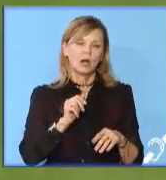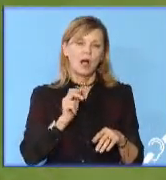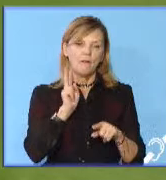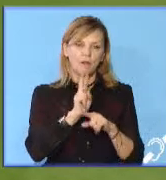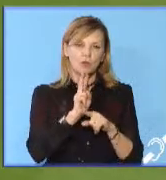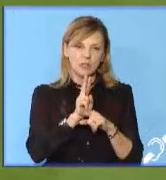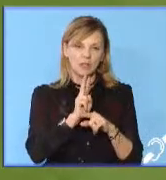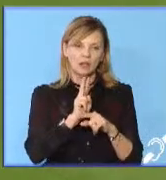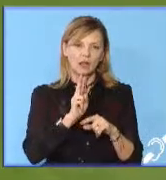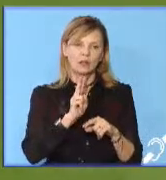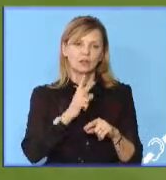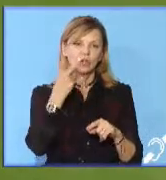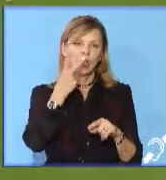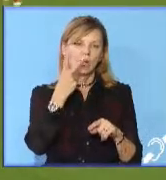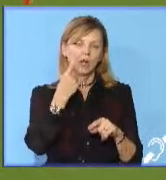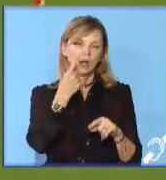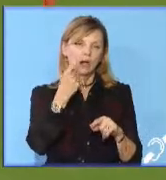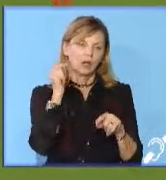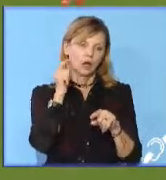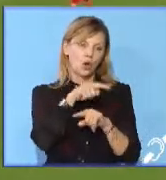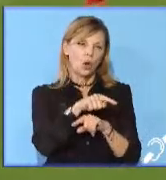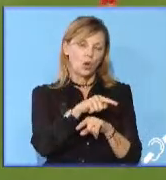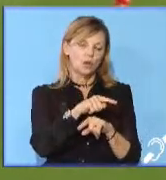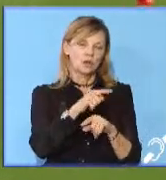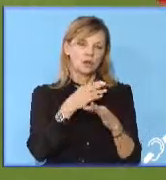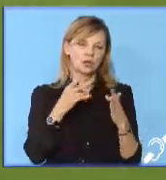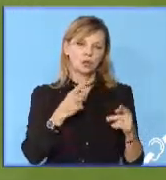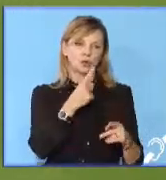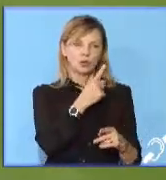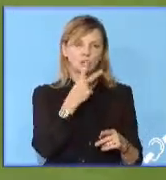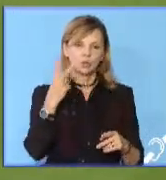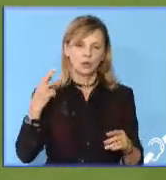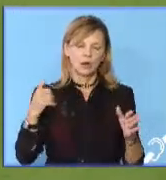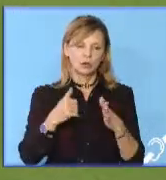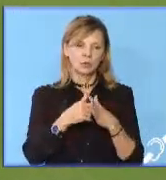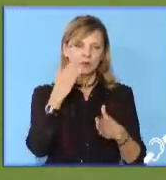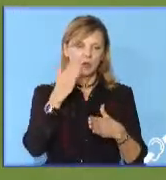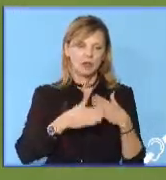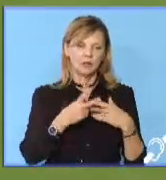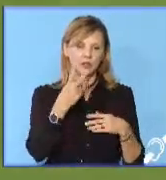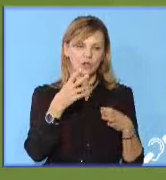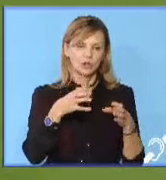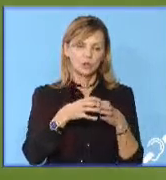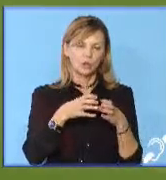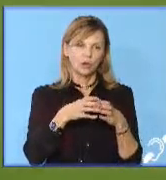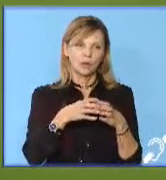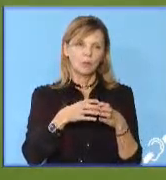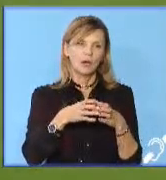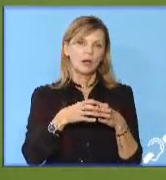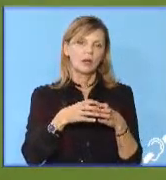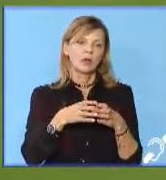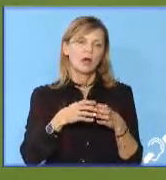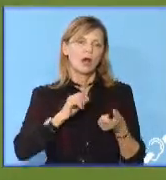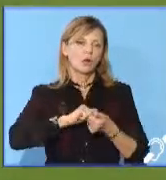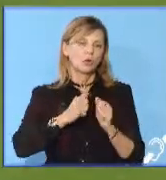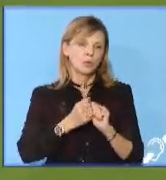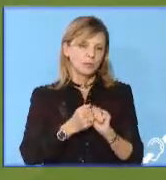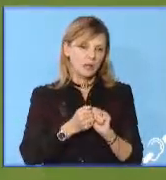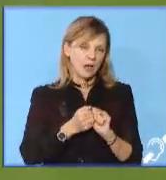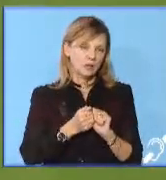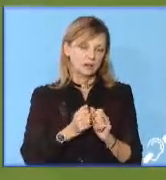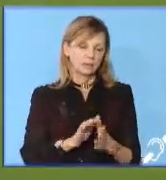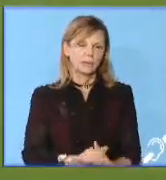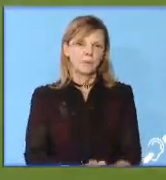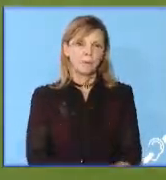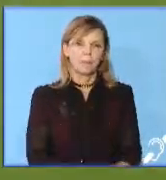careu și a șutat în vinclu, reușind egalarea. Până la finalul disputei, ambele echipe au trecut pe lângă golul victoriei, dar cei doi portari au fost